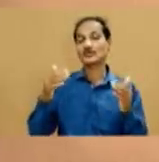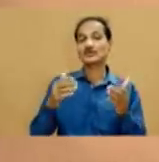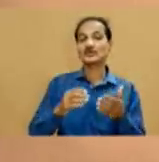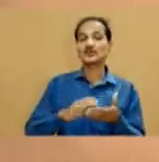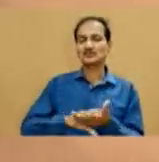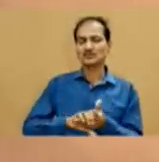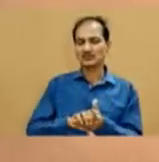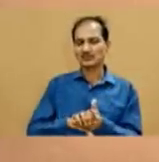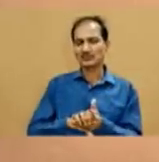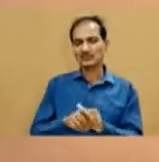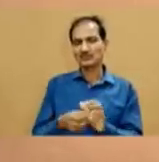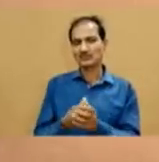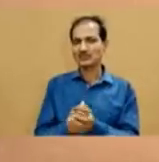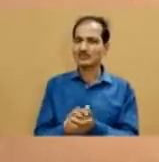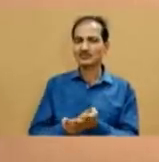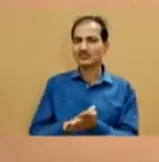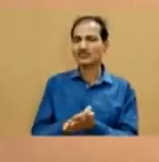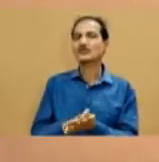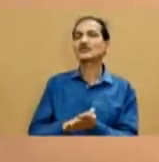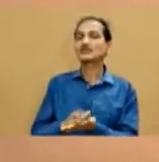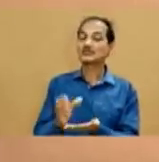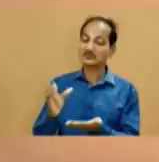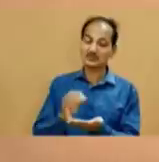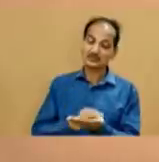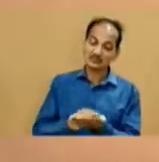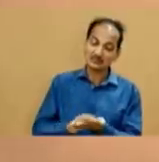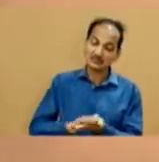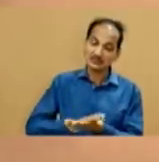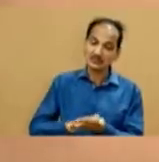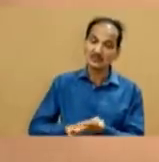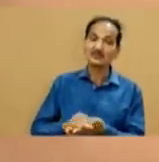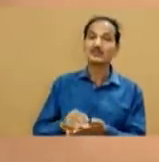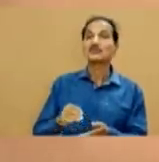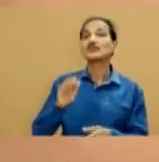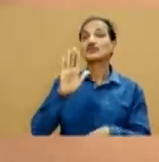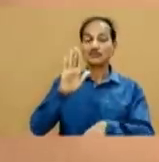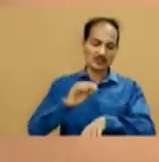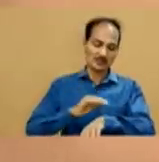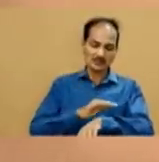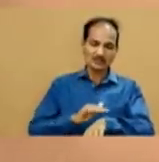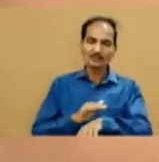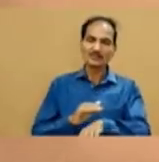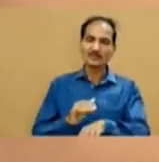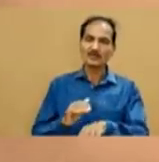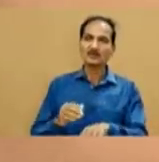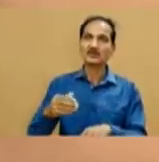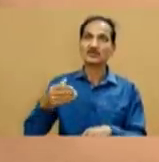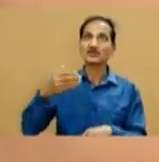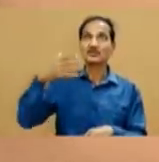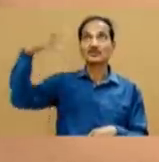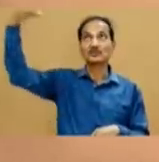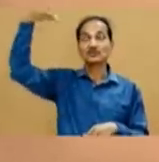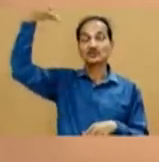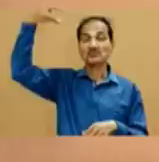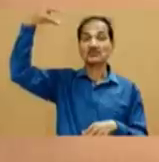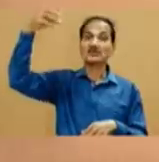करिबे 5 घंटा खरारे सुखाई पुणी आपण व्यवहार करिपरिबे जेउठी मास्क टी नाही गामुछा